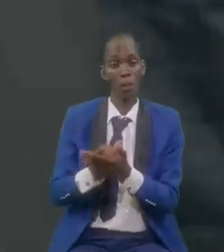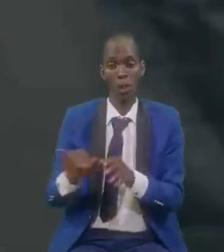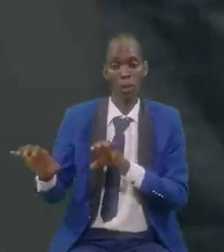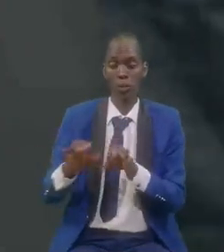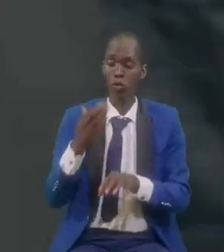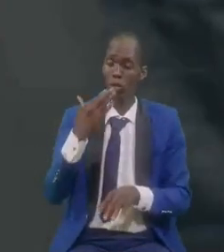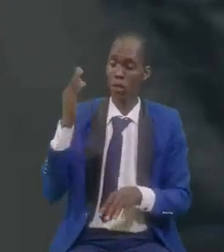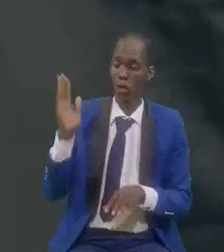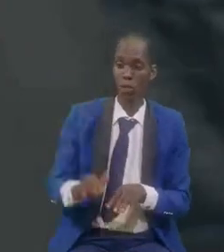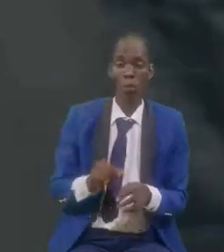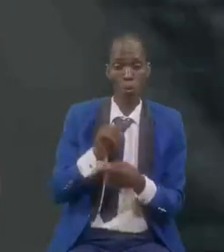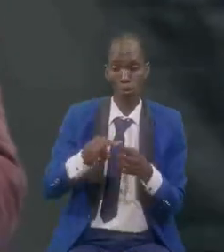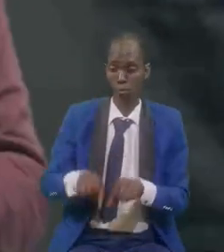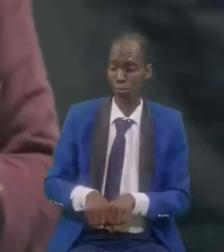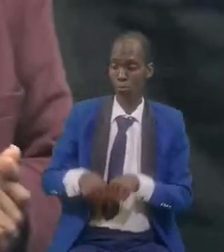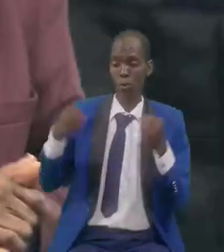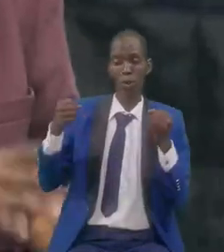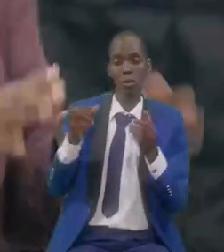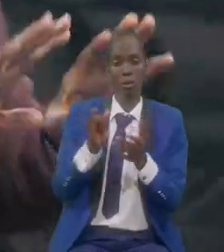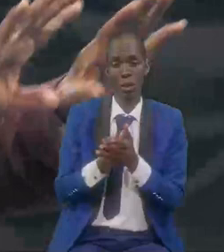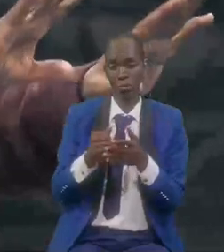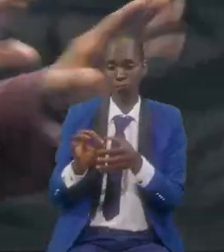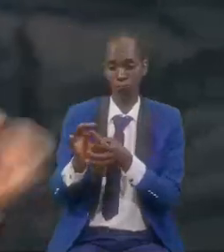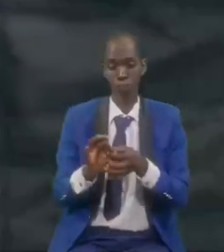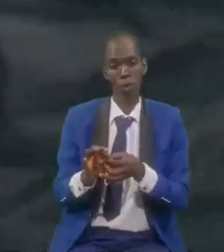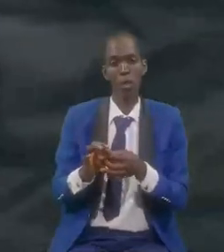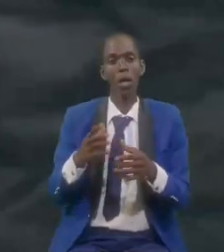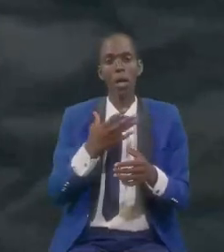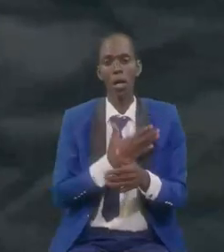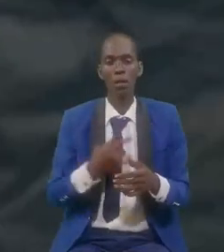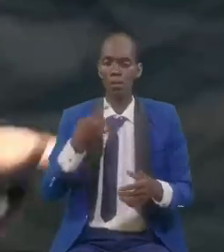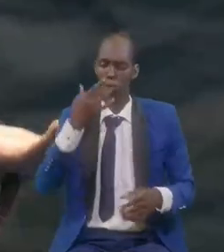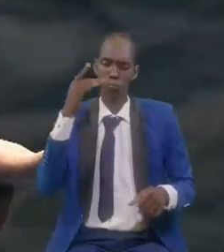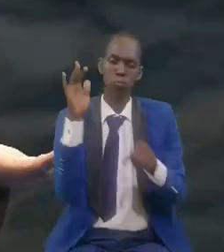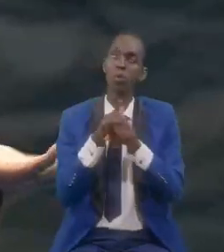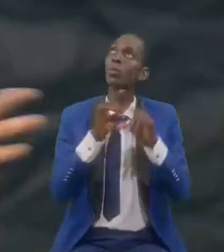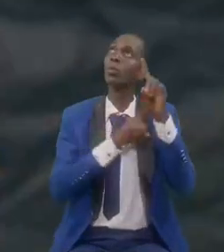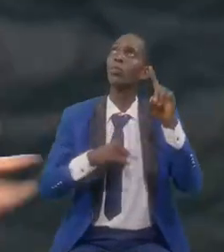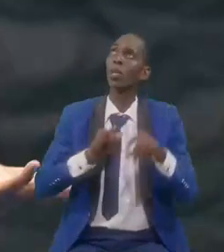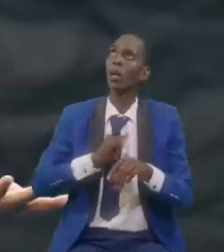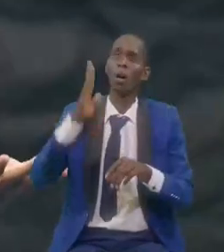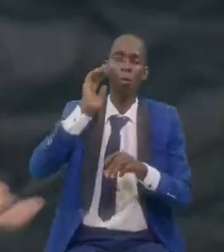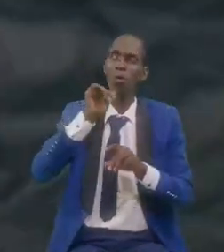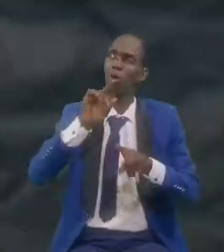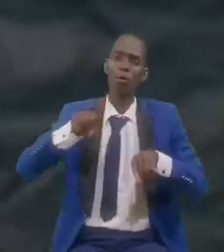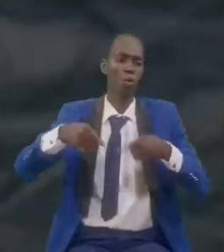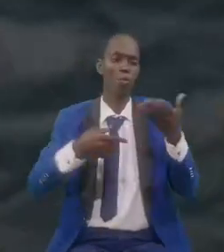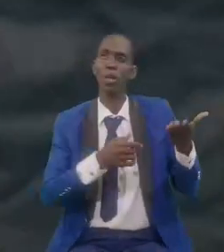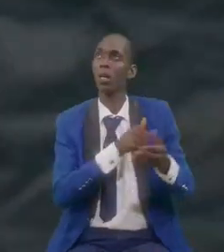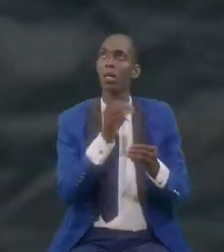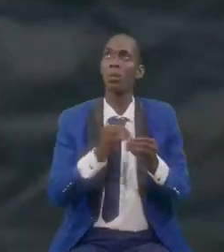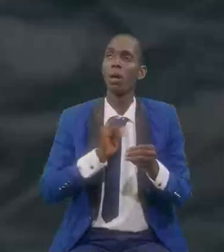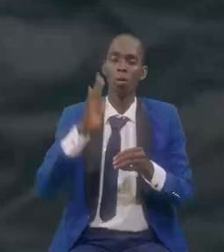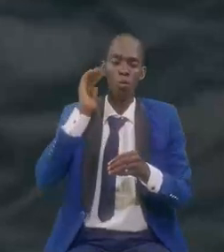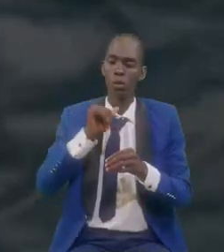mal, lorsque tu le fais, et il dira que tu n'y vas plus, et tu ne les pratiques plus, et